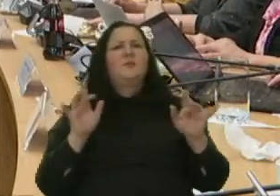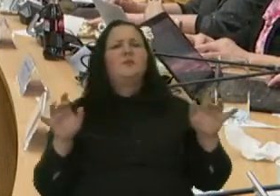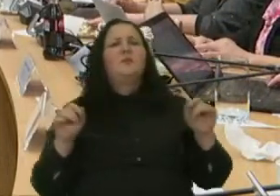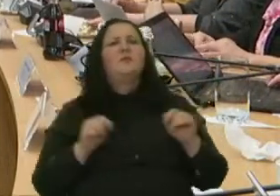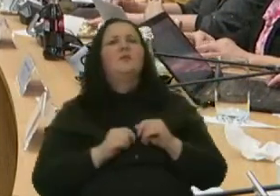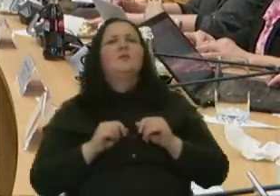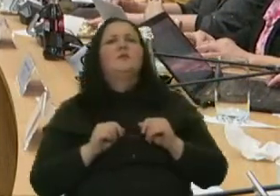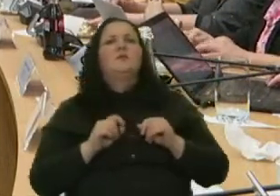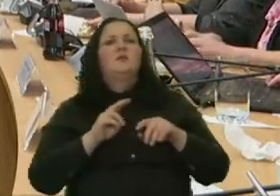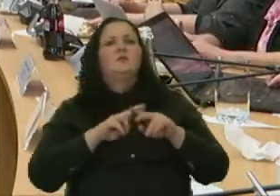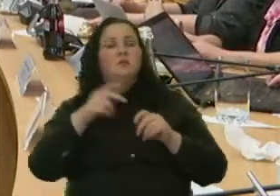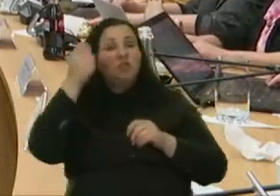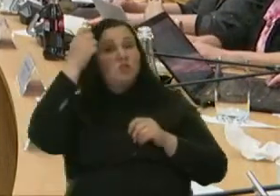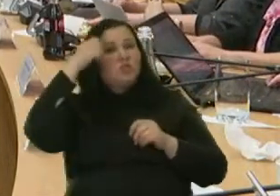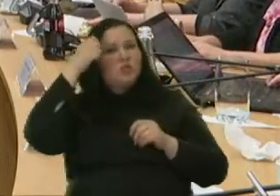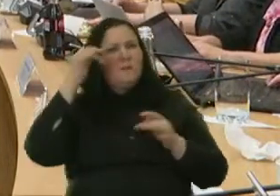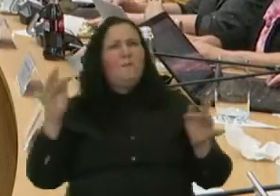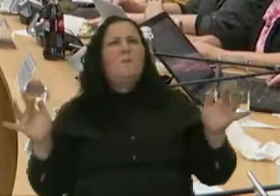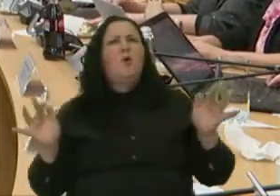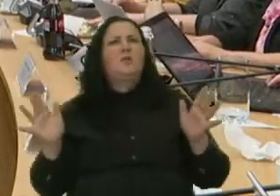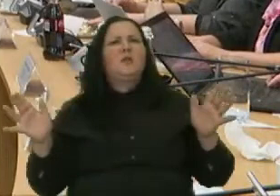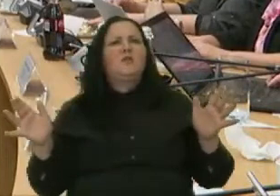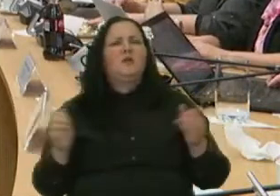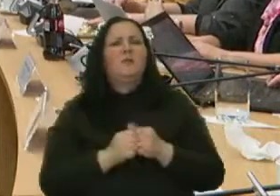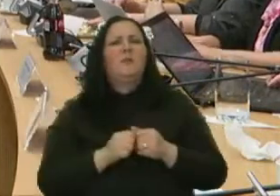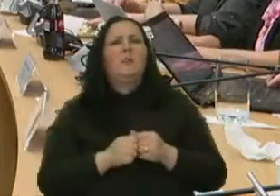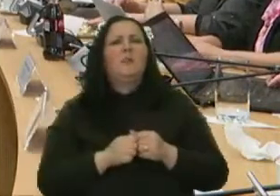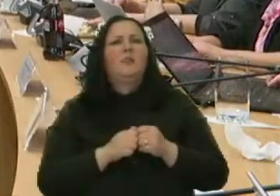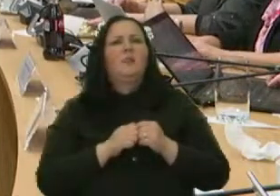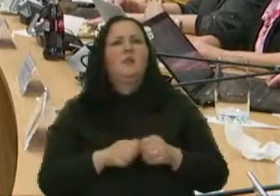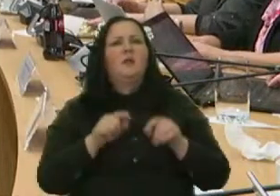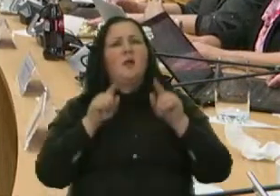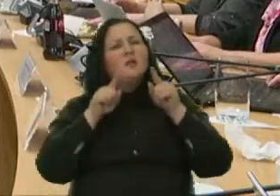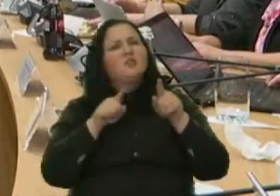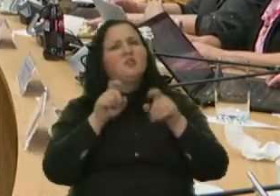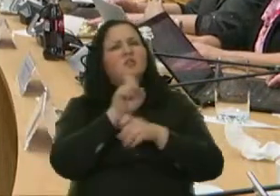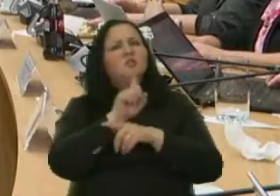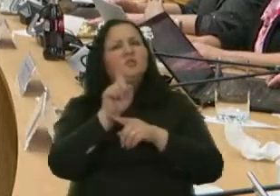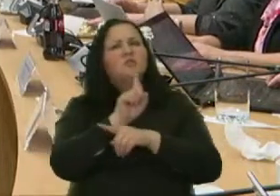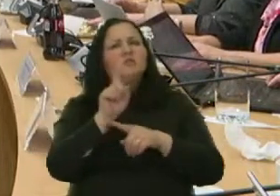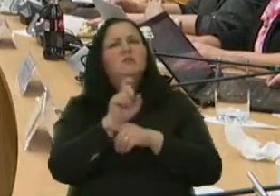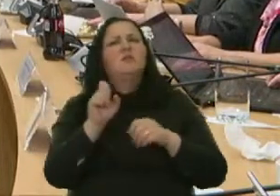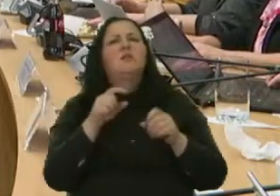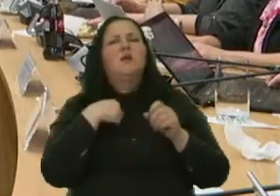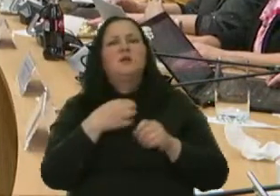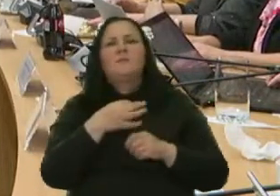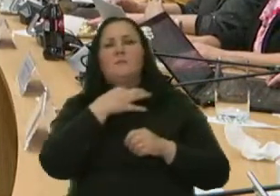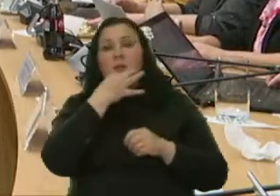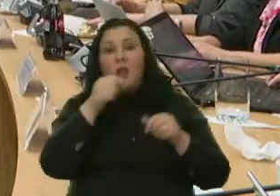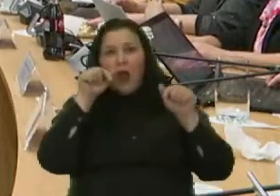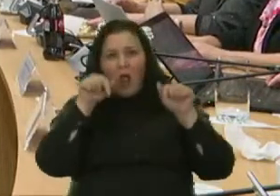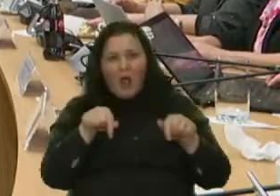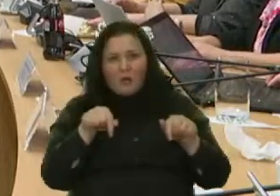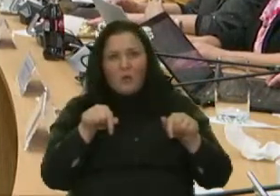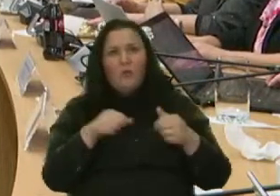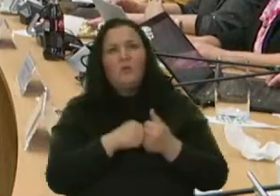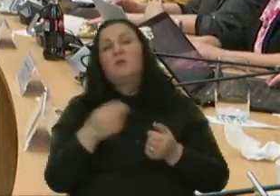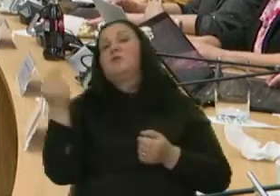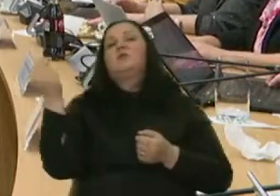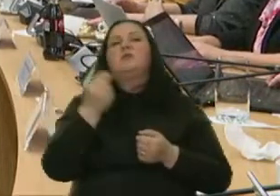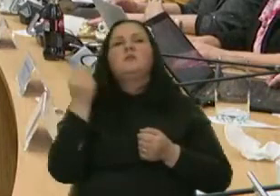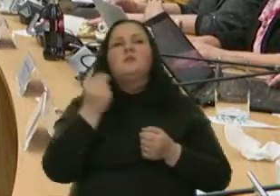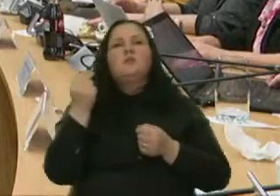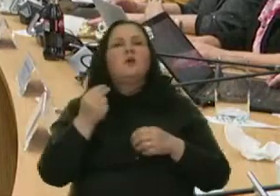sfidați cetățeanul Toate aceste lucruri le menționez azi acum deoarece